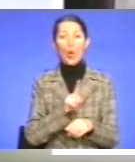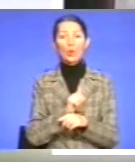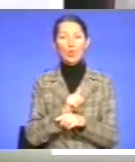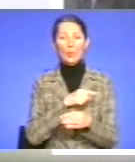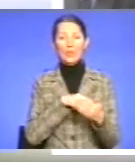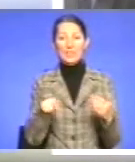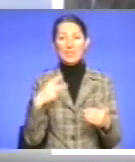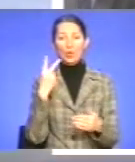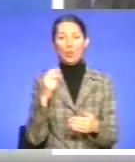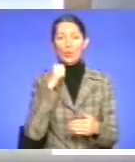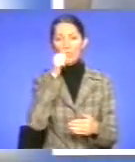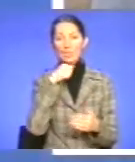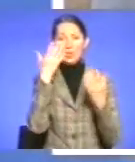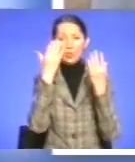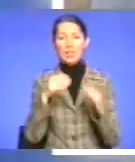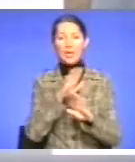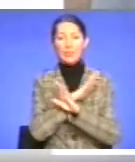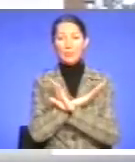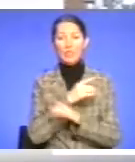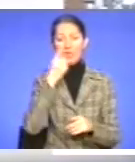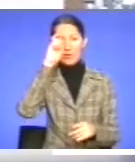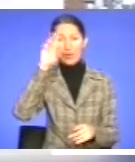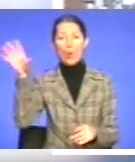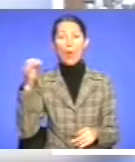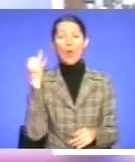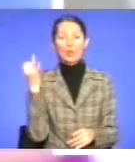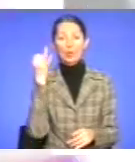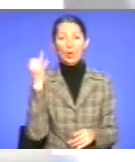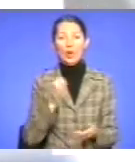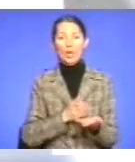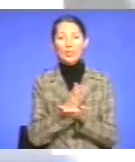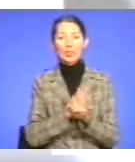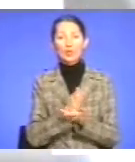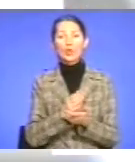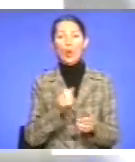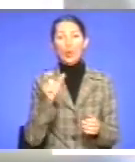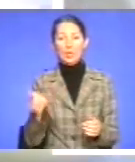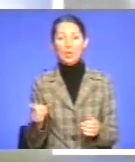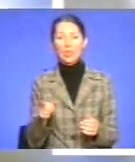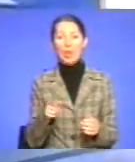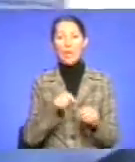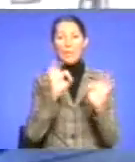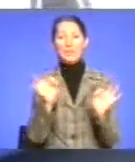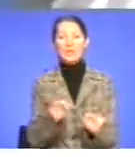відзначили другу річницю з дня смерті відомого історика, заслуженого діяча мистецтв України Ігоря Герети.